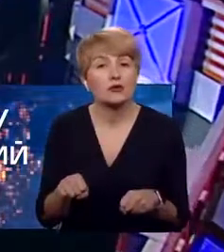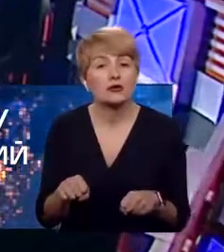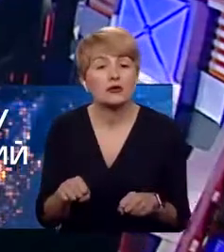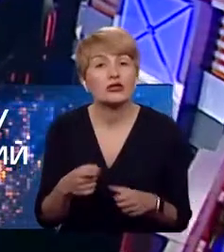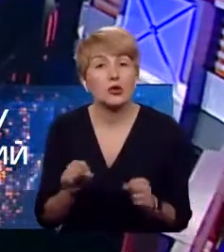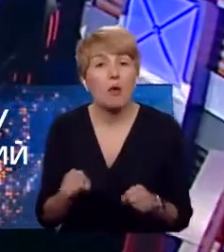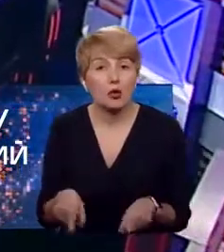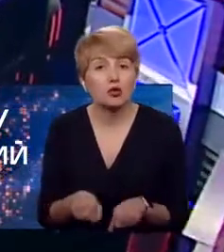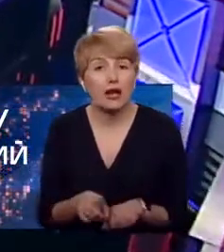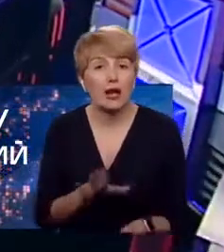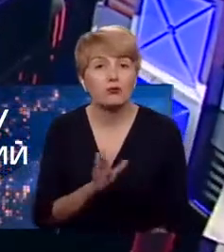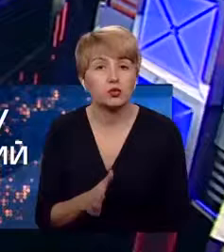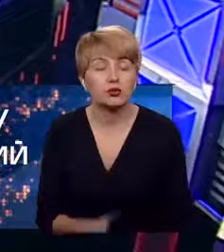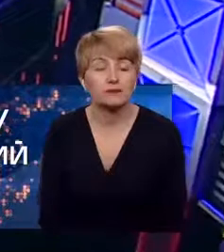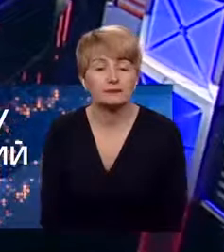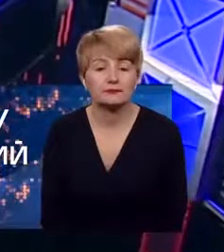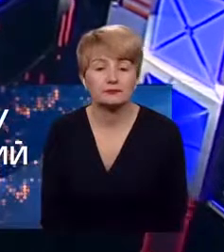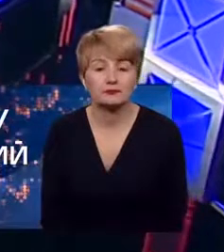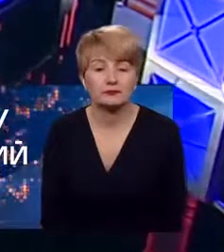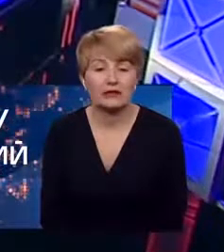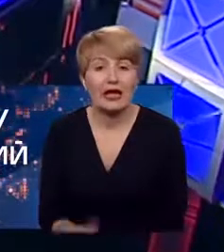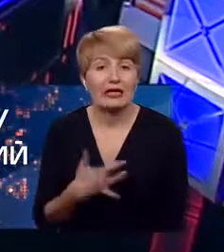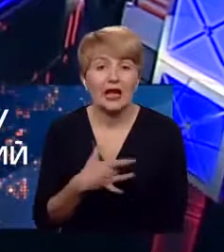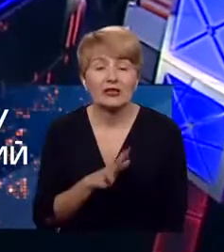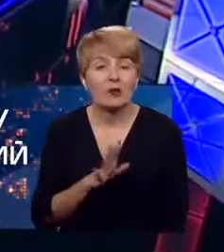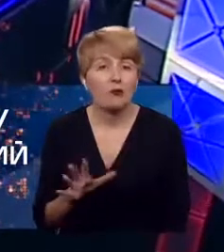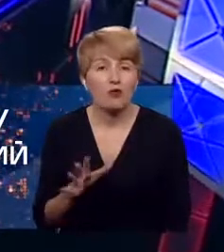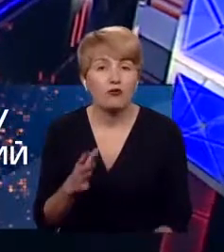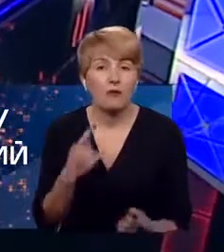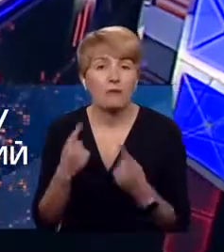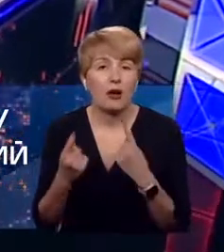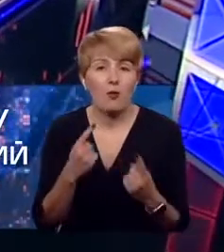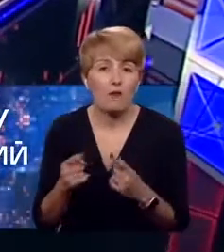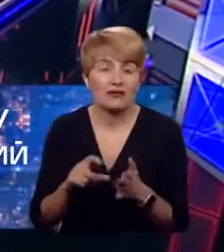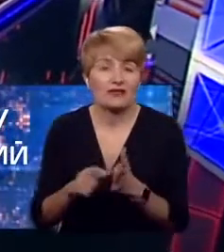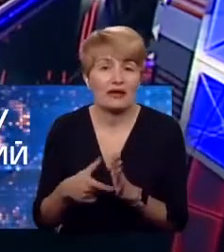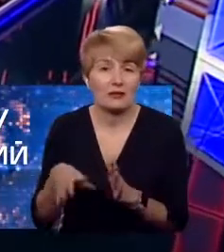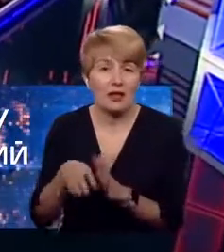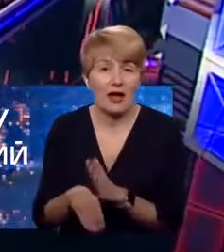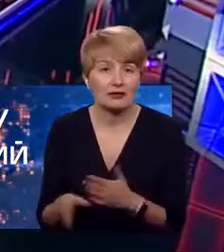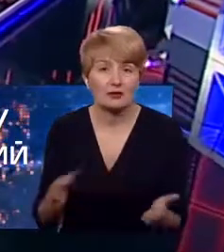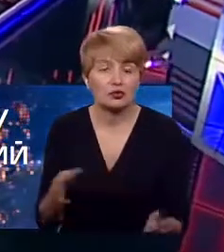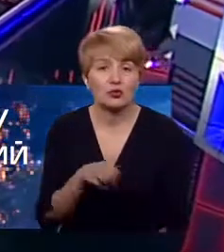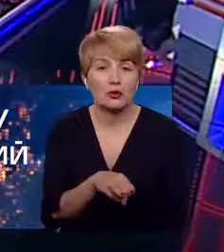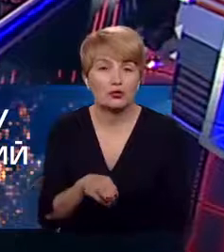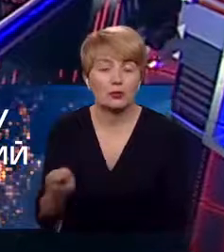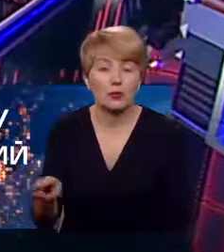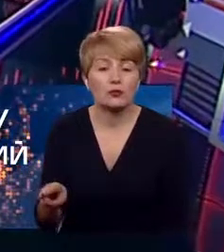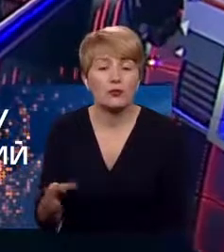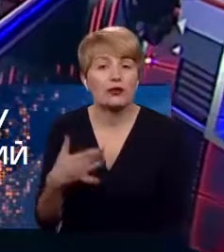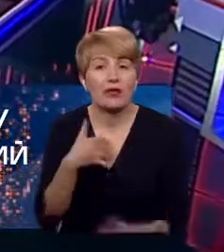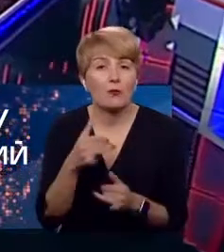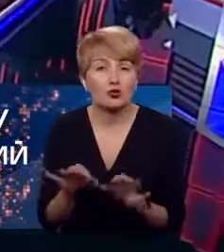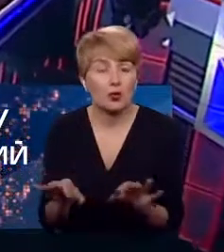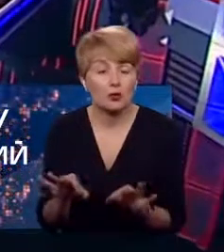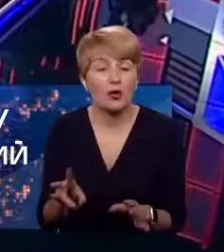Чи могло таке бути? Ну, я не був в кімнаті перемовин пані Тимошенко з паном Путіним. Ні, до цього, я маю на увазі підготовку. Да, не можу коментувати.